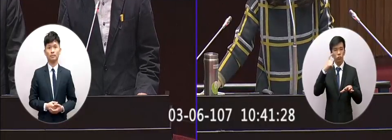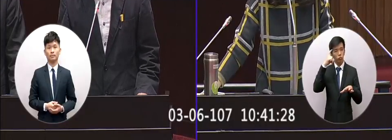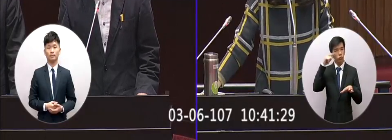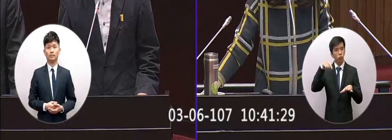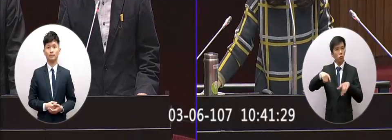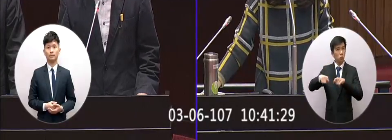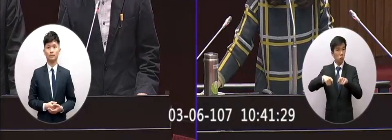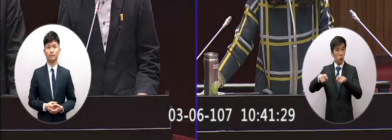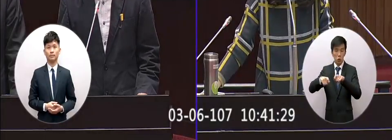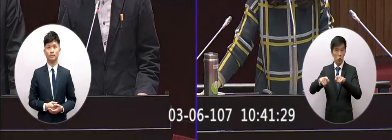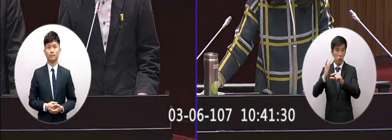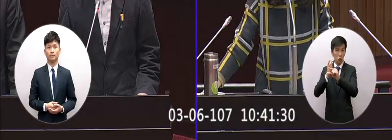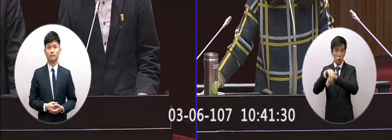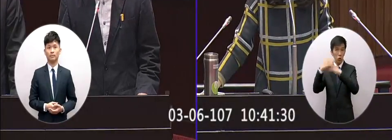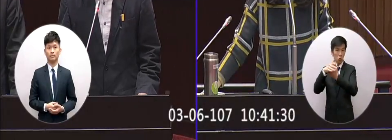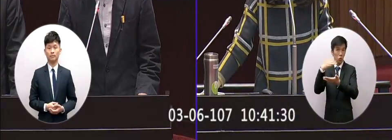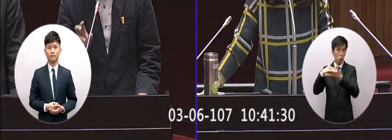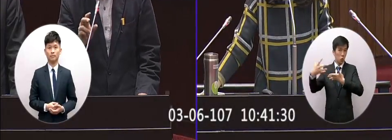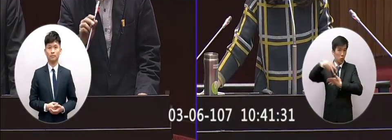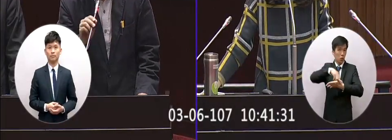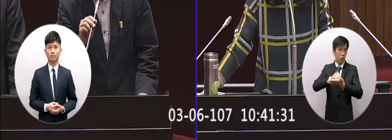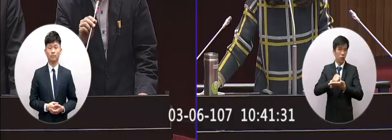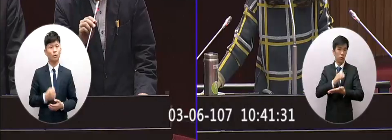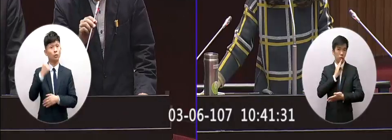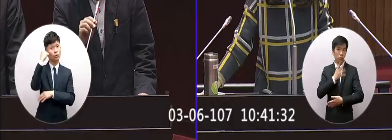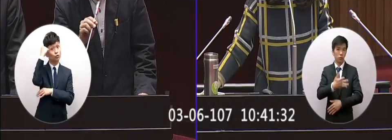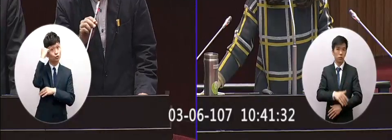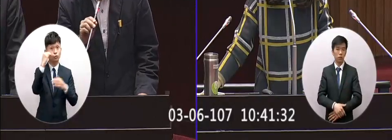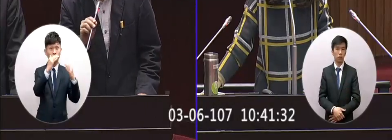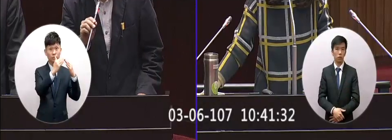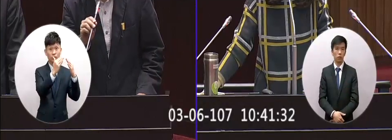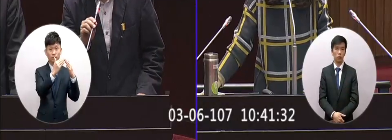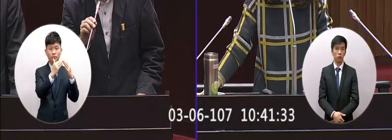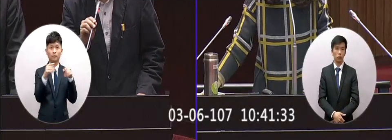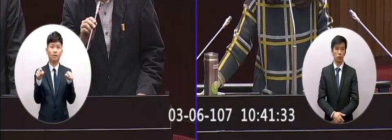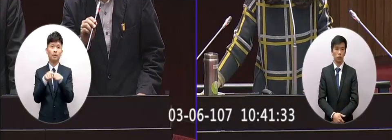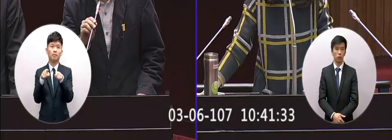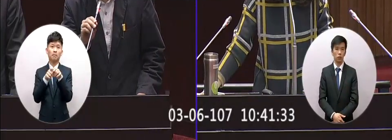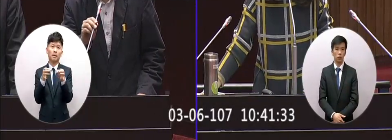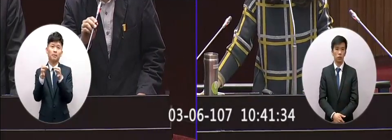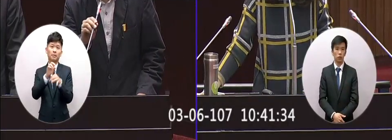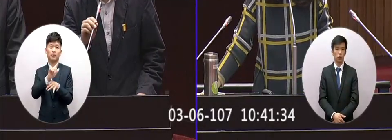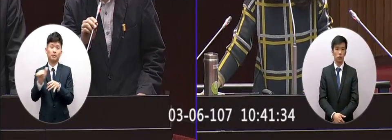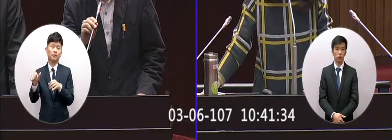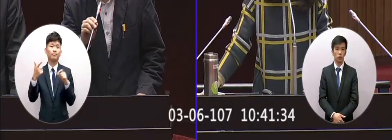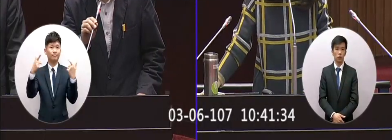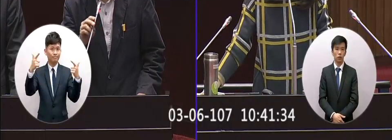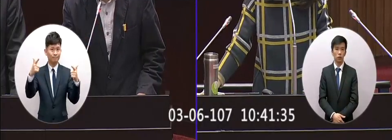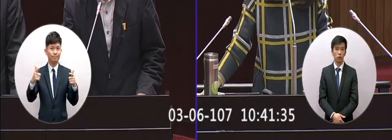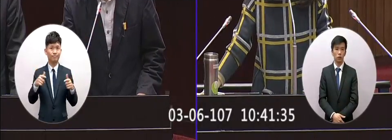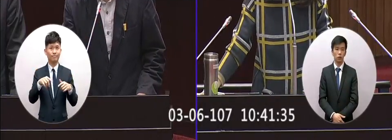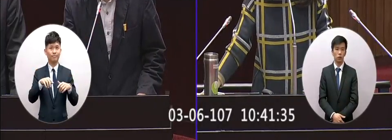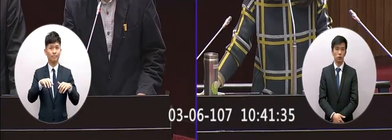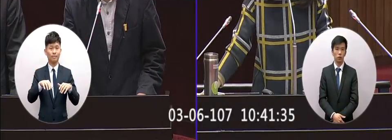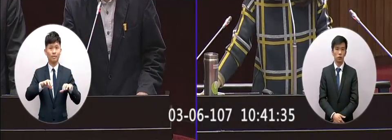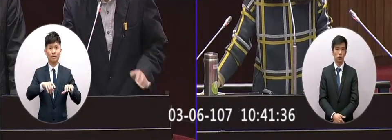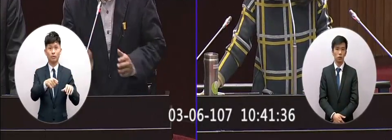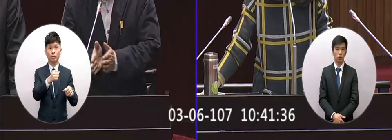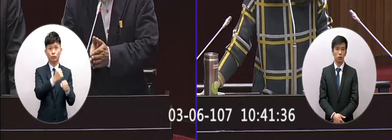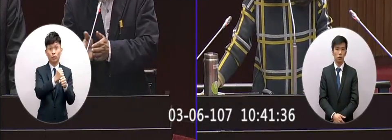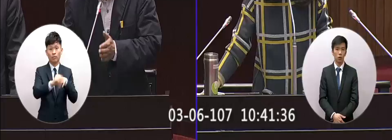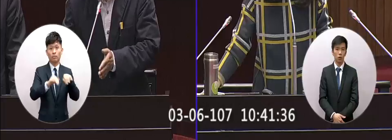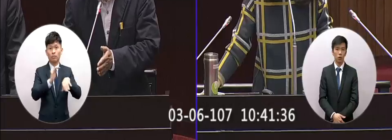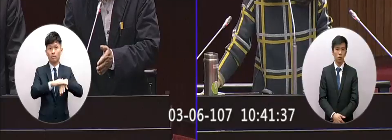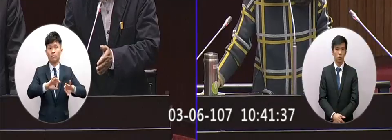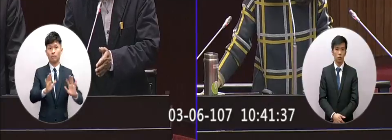的这个都全部把它算进去嘛，对不对？ 住宅哈、哦、不是一般的商品，说我现在马上做马上有，住